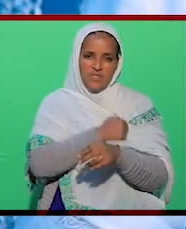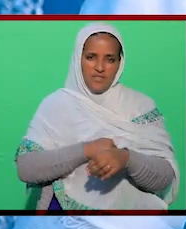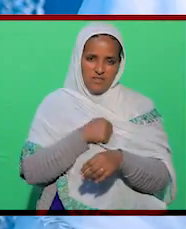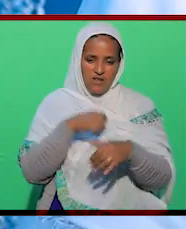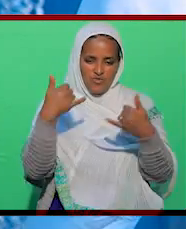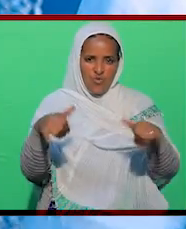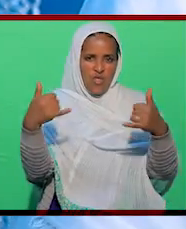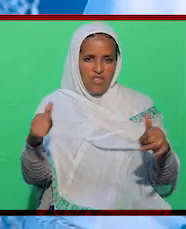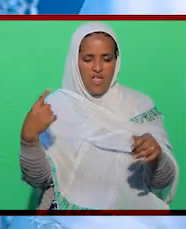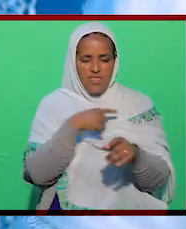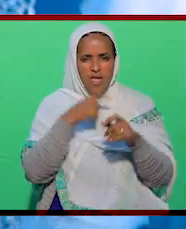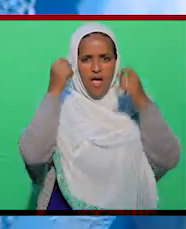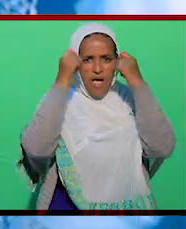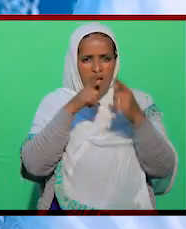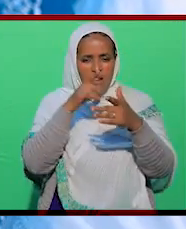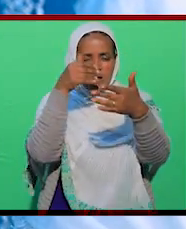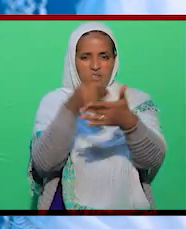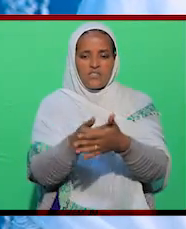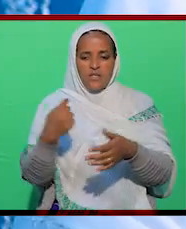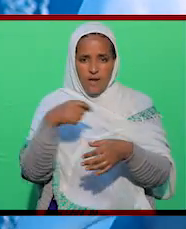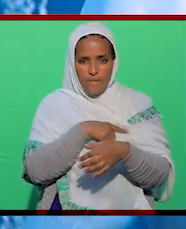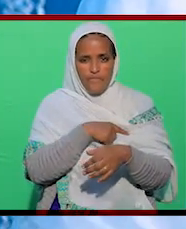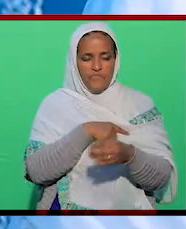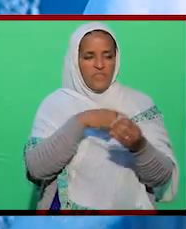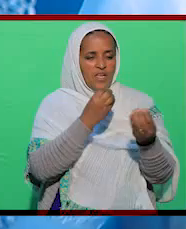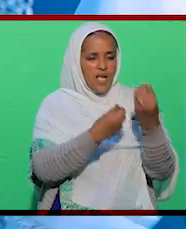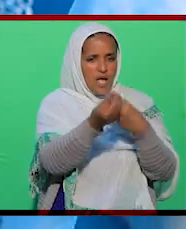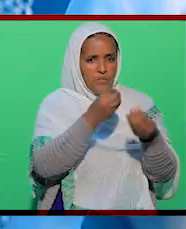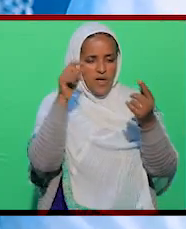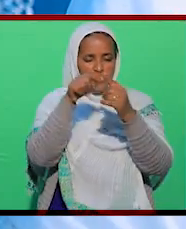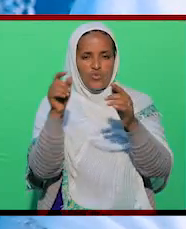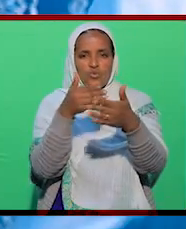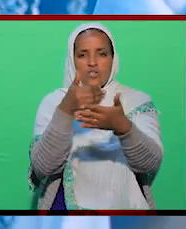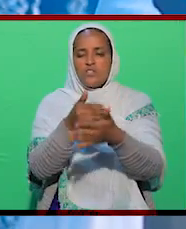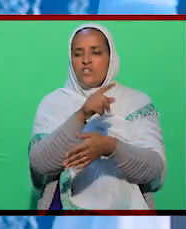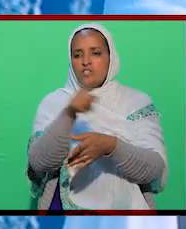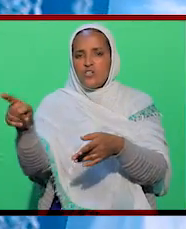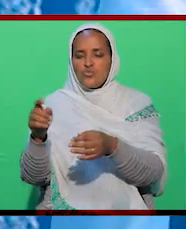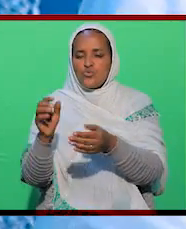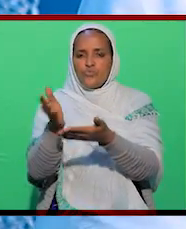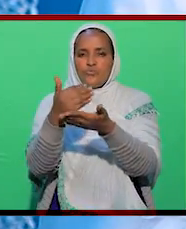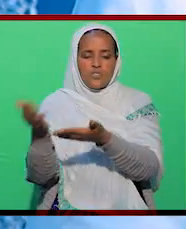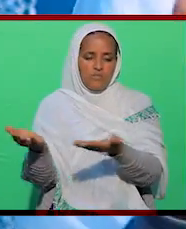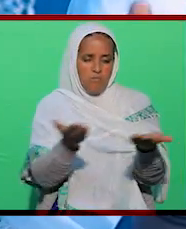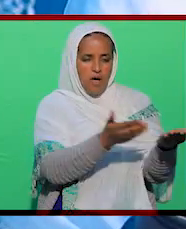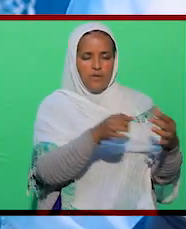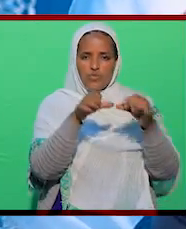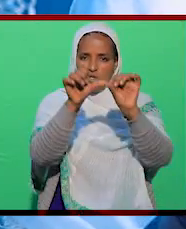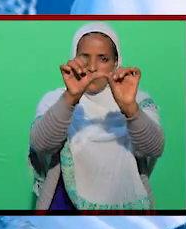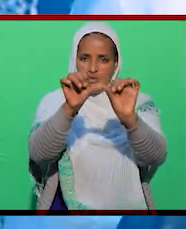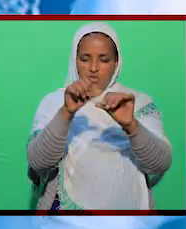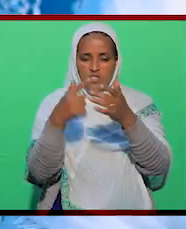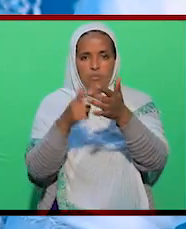ያሳዝናል። ስለዚህ እኛ እስካልነቃን ድረስ፣ እኛ ገበያ እስከሆን ድረስ እነሱ ምርት ማቅረባቸውን